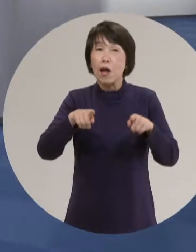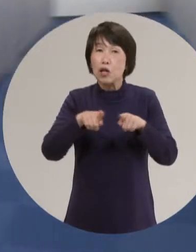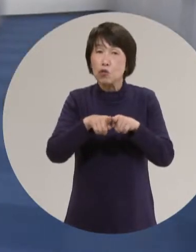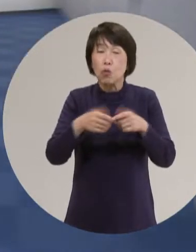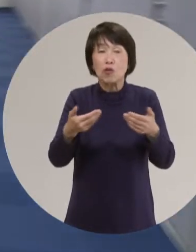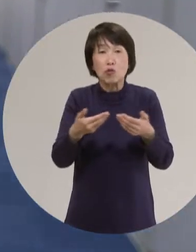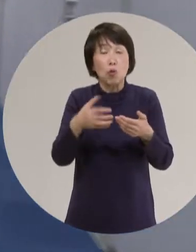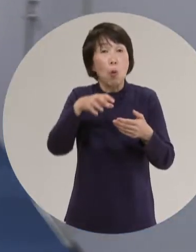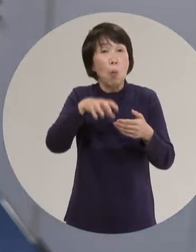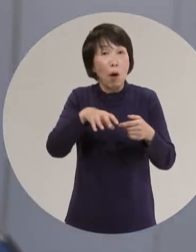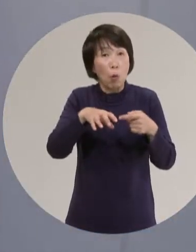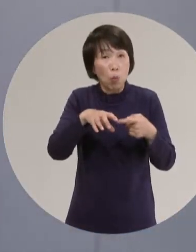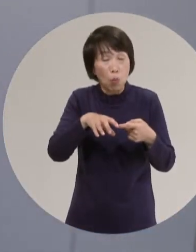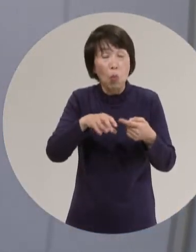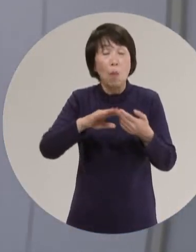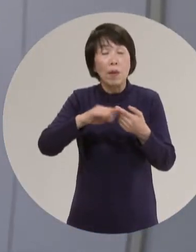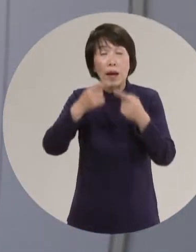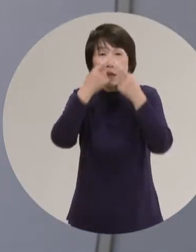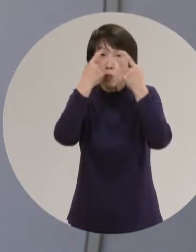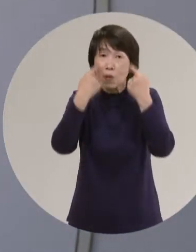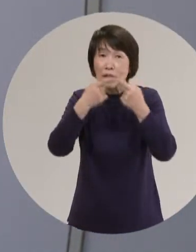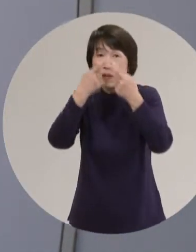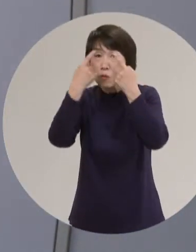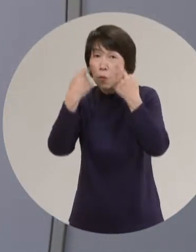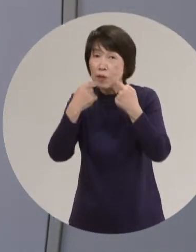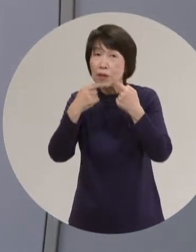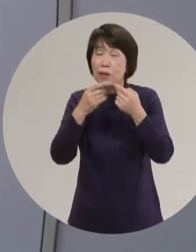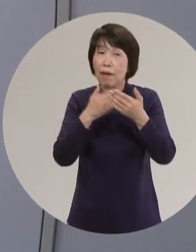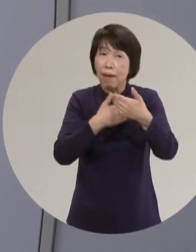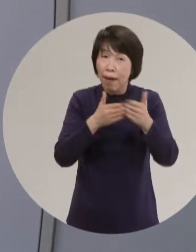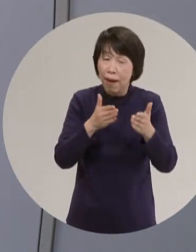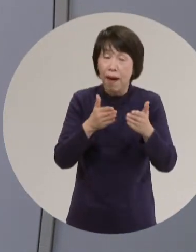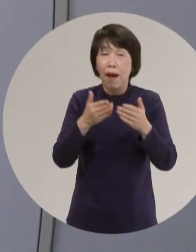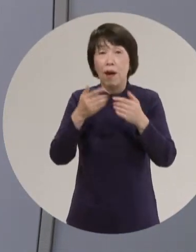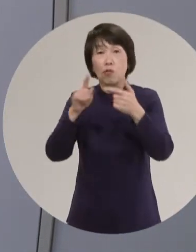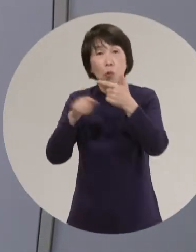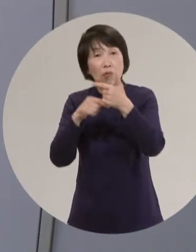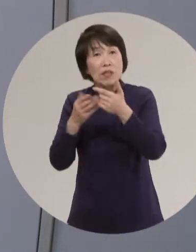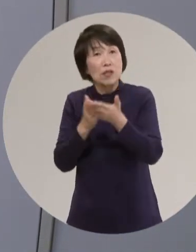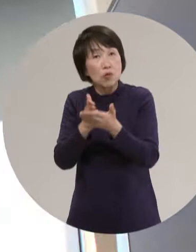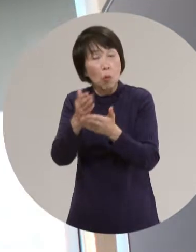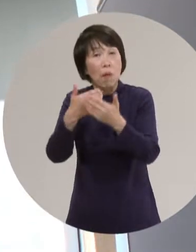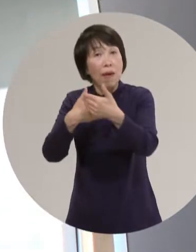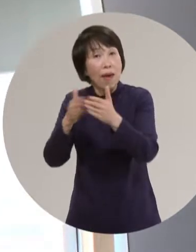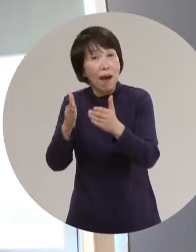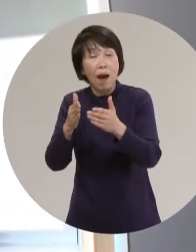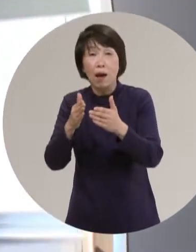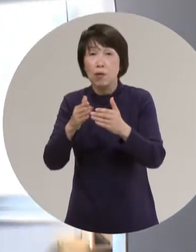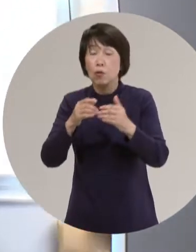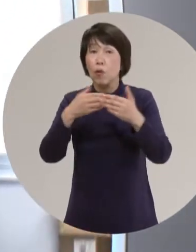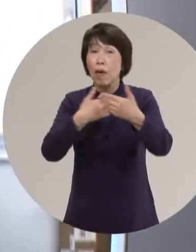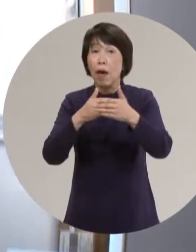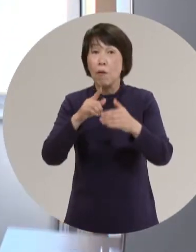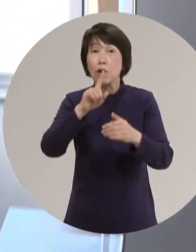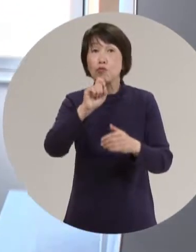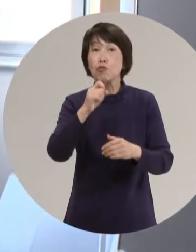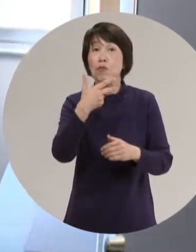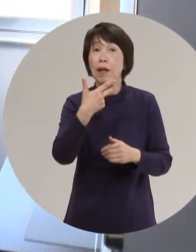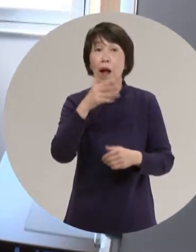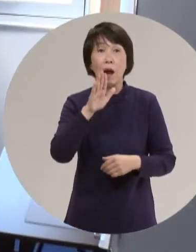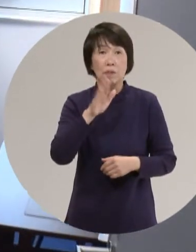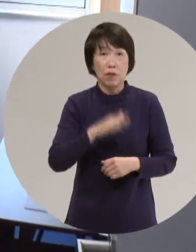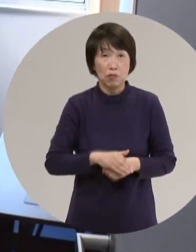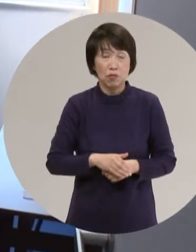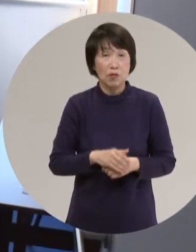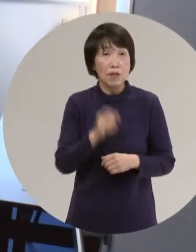コワーキングスペースのほか1人用から6人用など広さの異なるスモールオフィスが17室あり、月